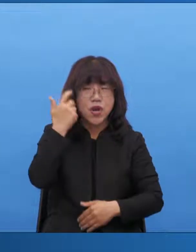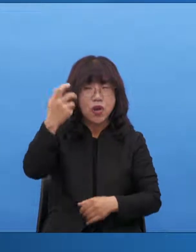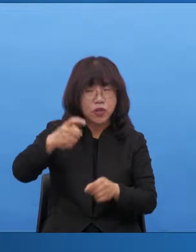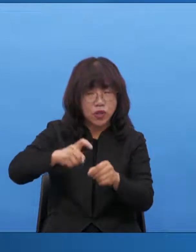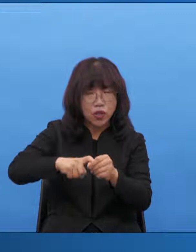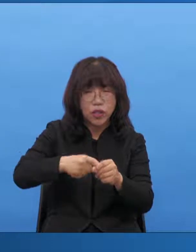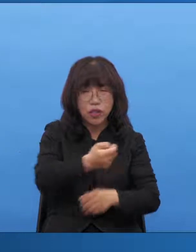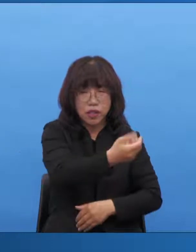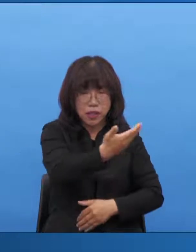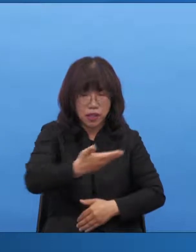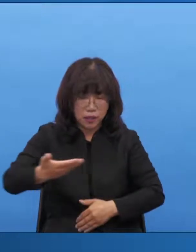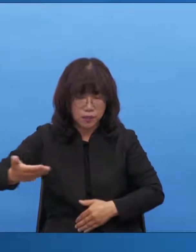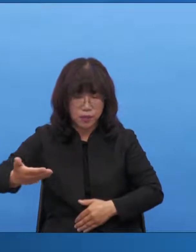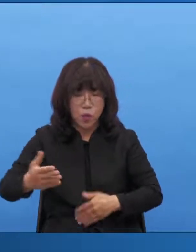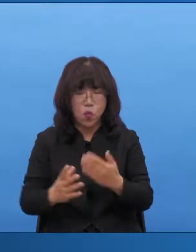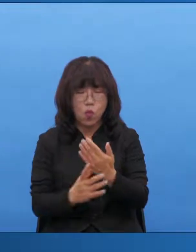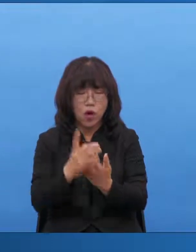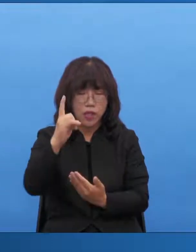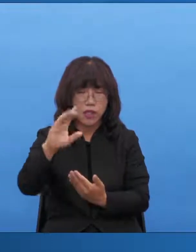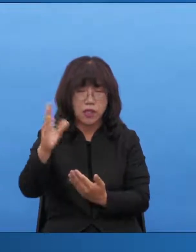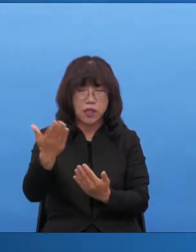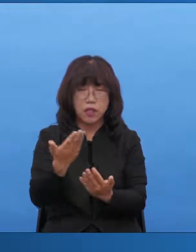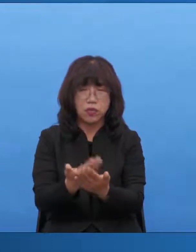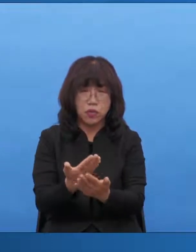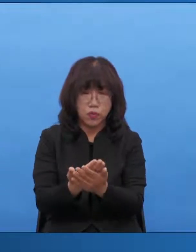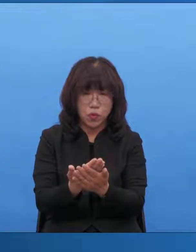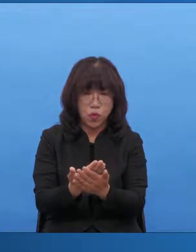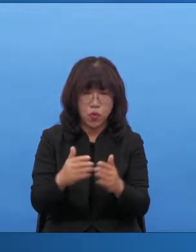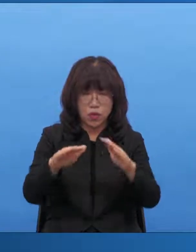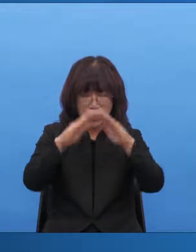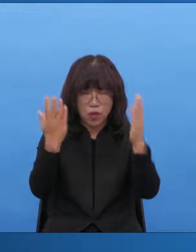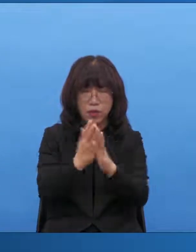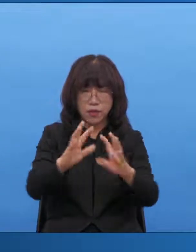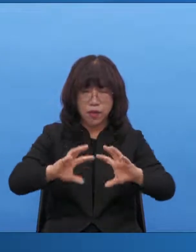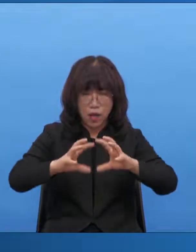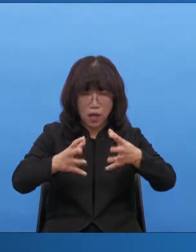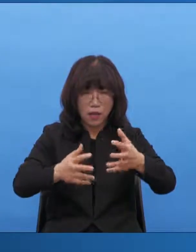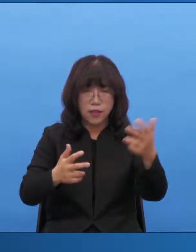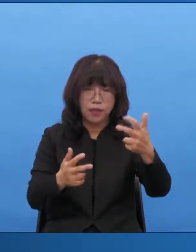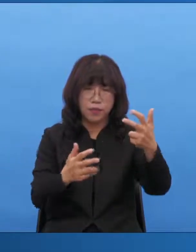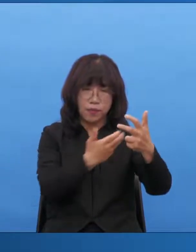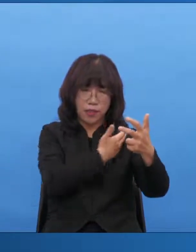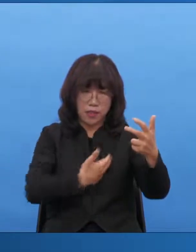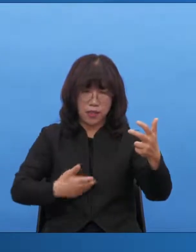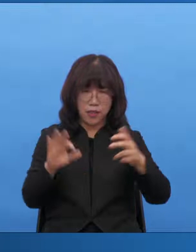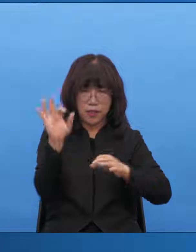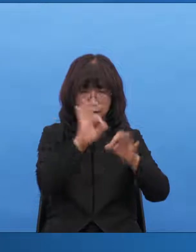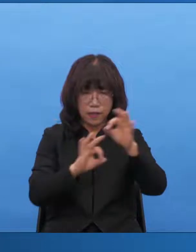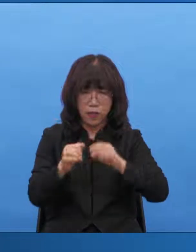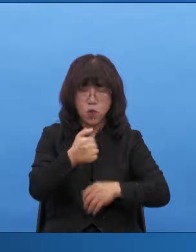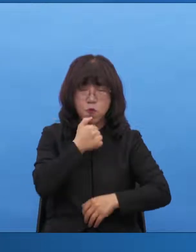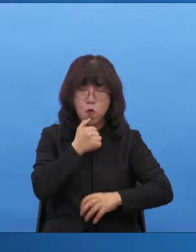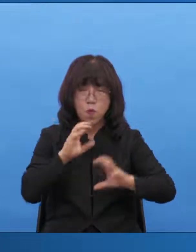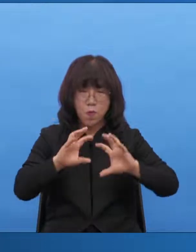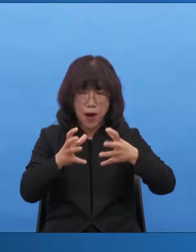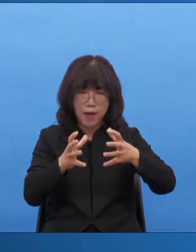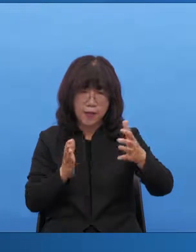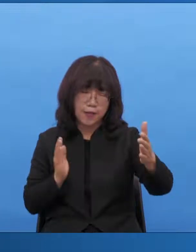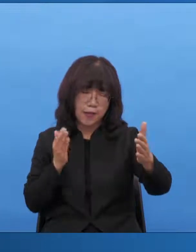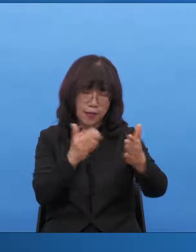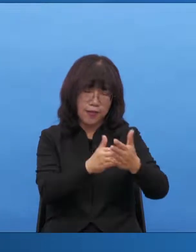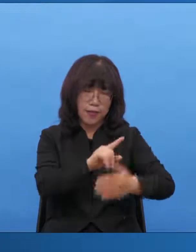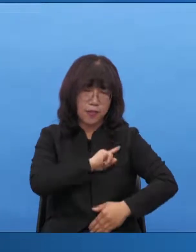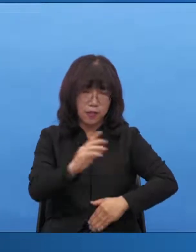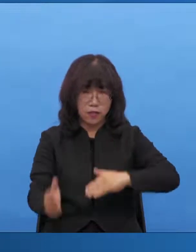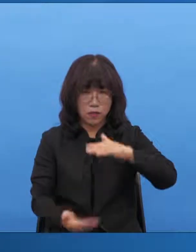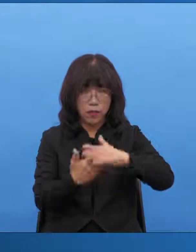courant spirituel, qu'ils reçoivent la réponse du sommet qui va jusqu'à Rome pour trouver les 70